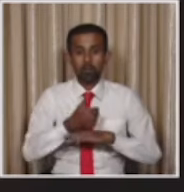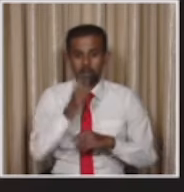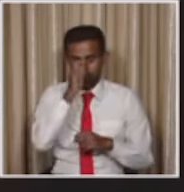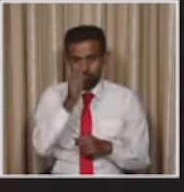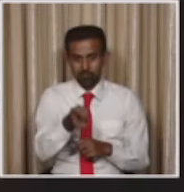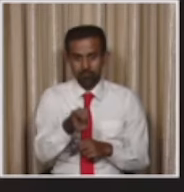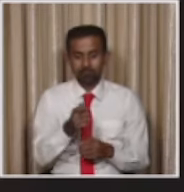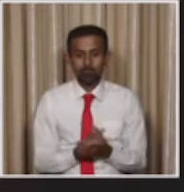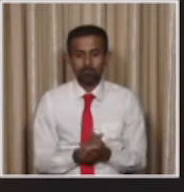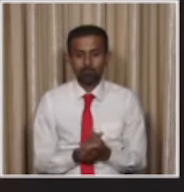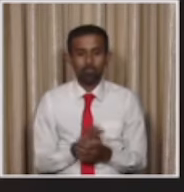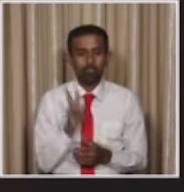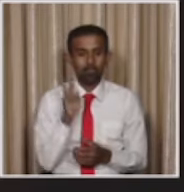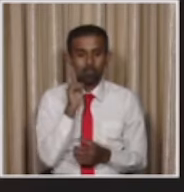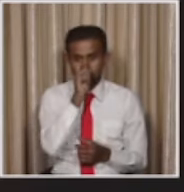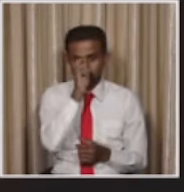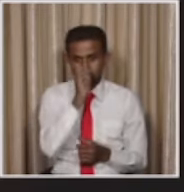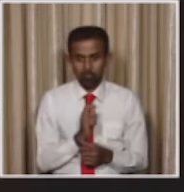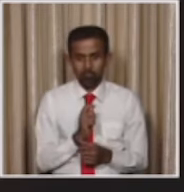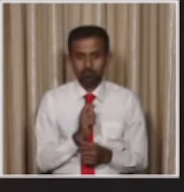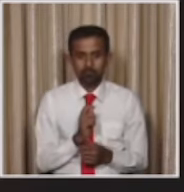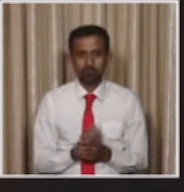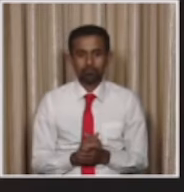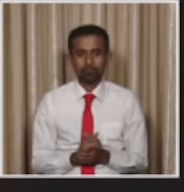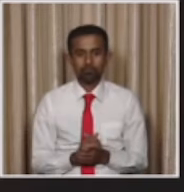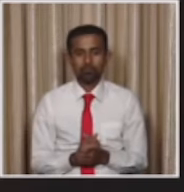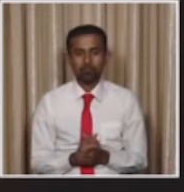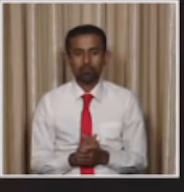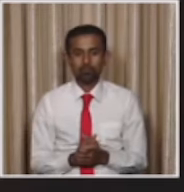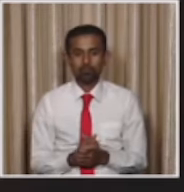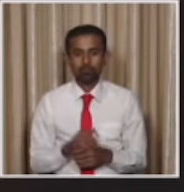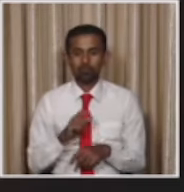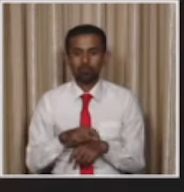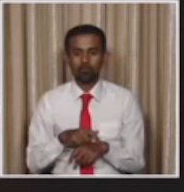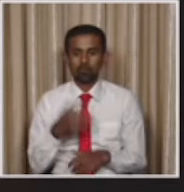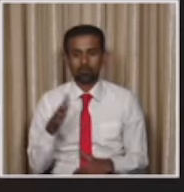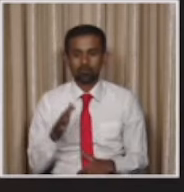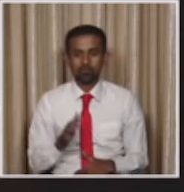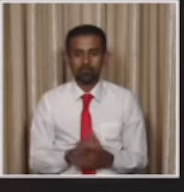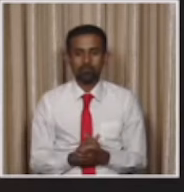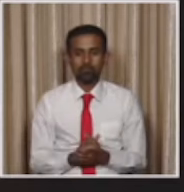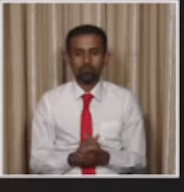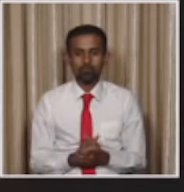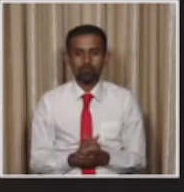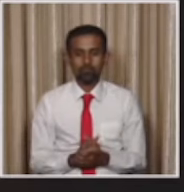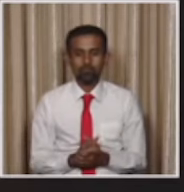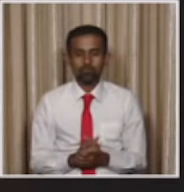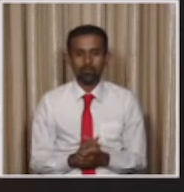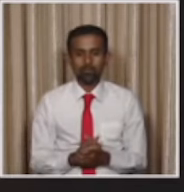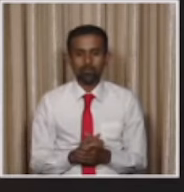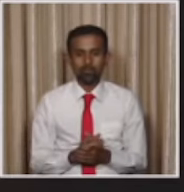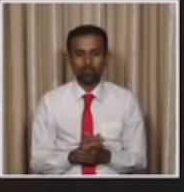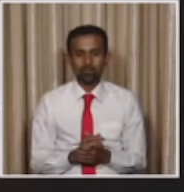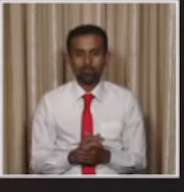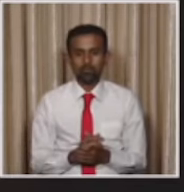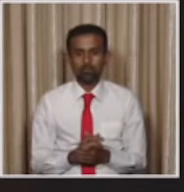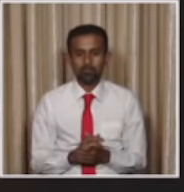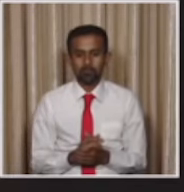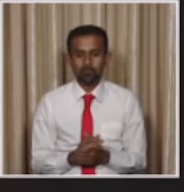මන්ත්‍රීතුමනි රනල් වික්‍රමසිංහ මහත්තයායි ඔබතුමයි කාලය අවසන්. හරි තප්පරදේ. ඒ නිසා තමයි ගරු මූලාසනයේ